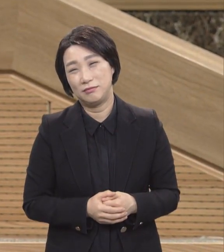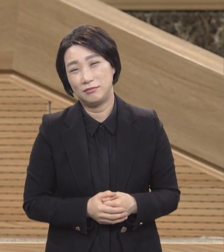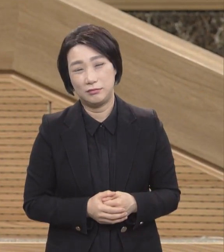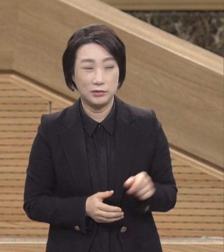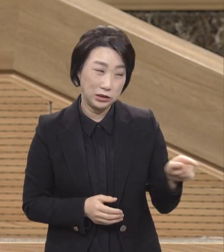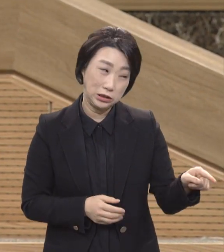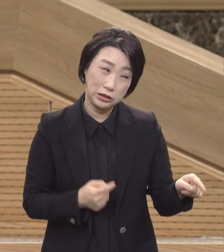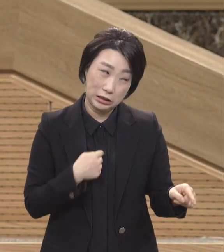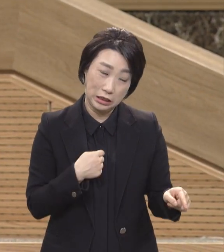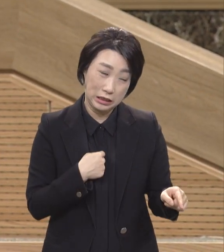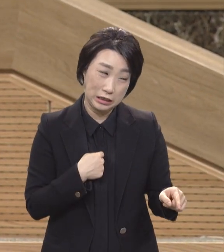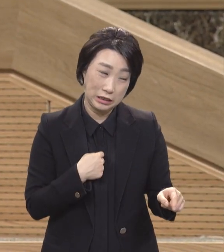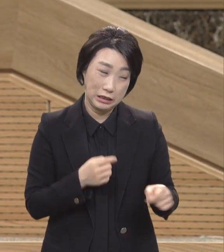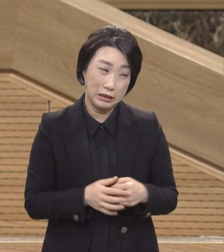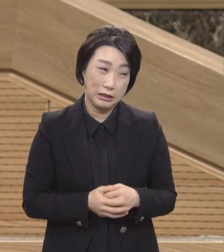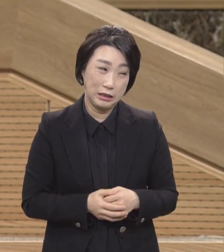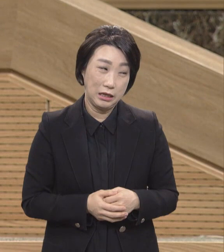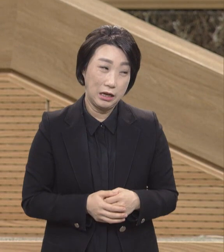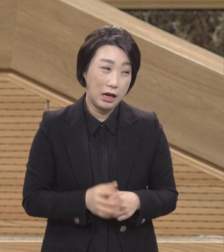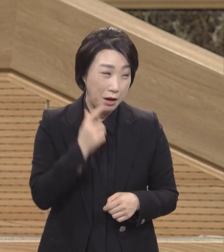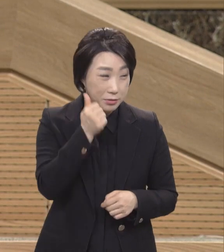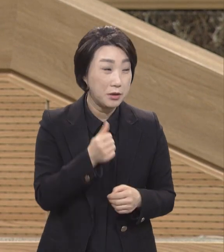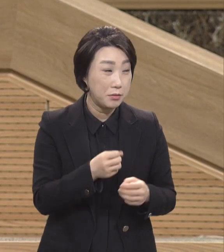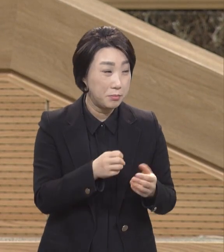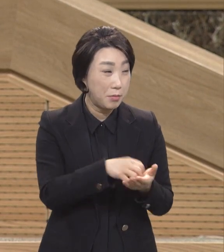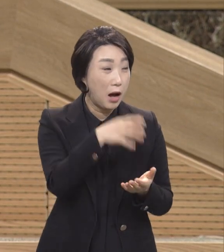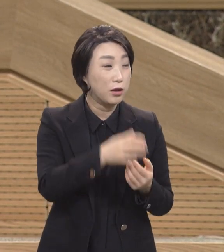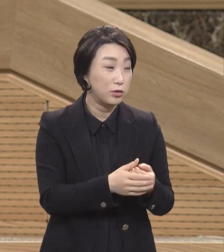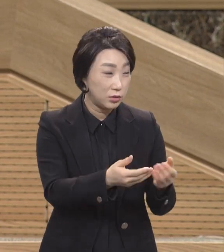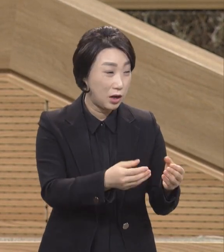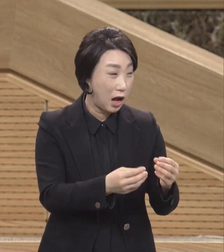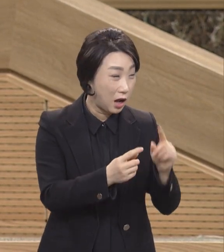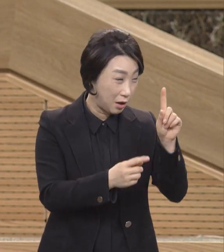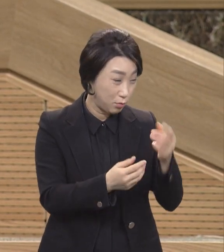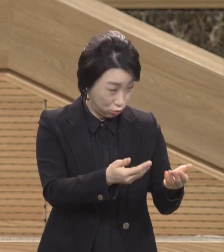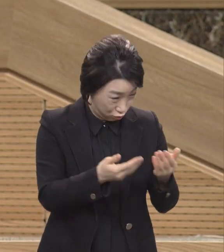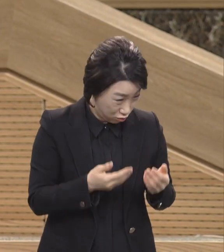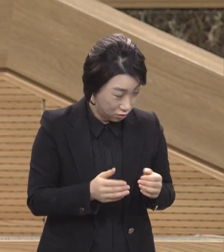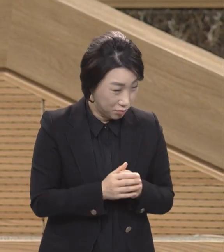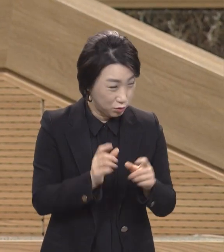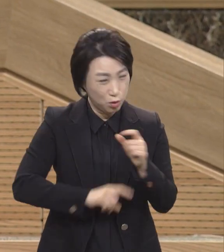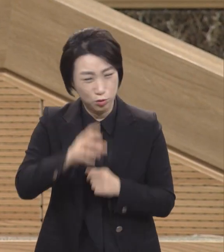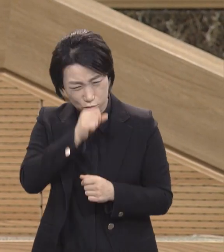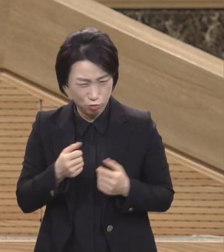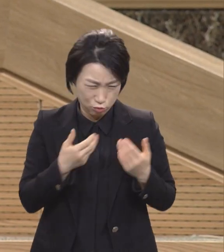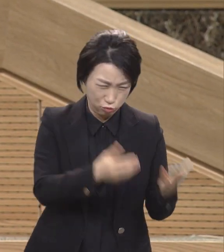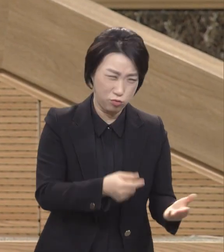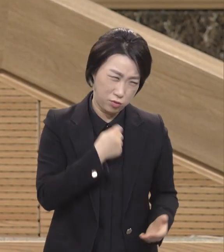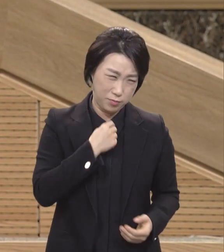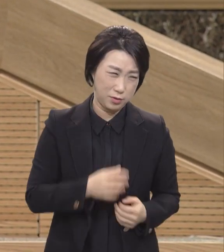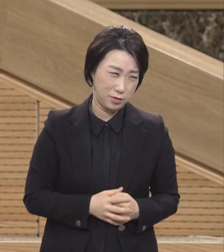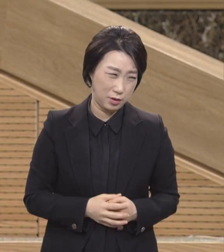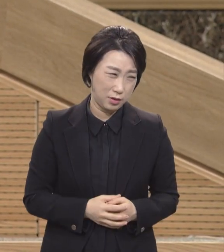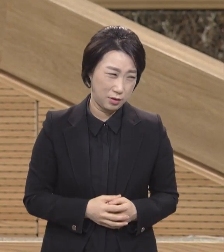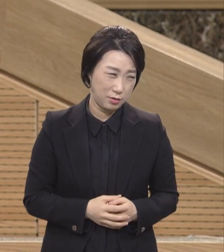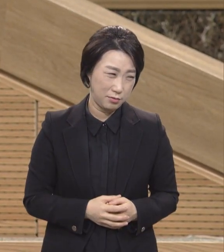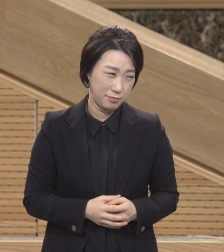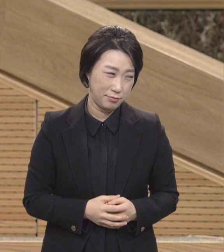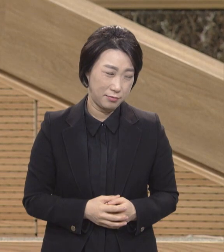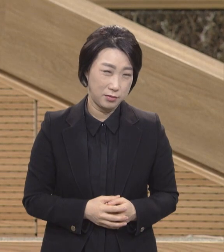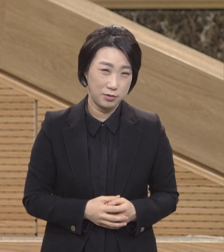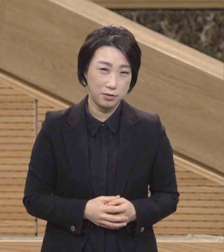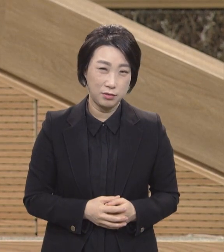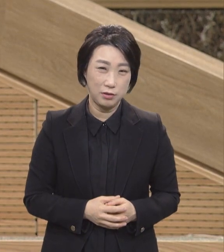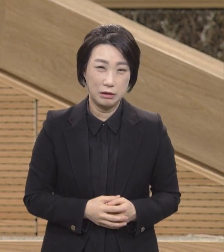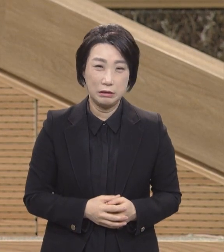나는 네가 아버지 빵 좀 주면 더 준 거 주려고 그랬지.